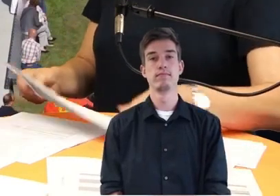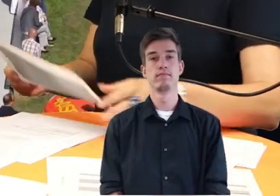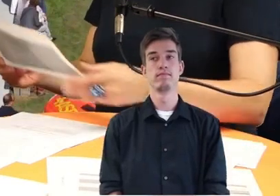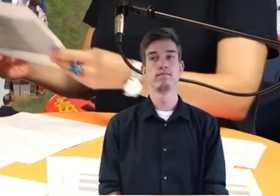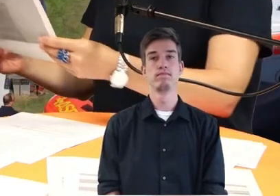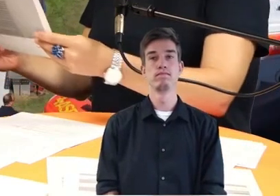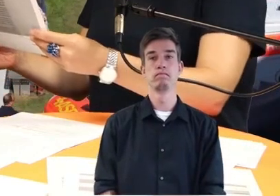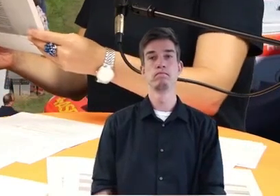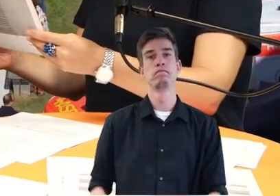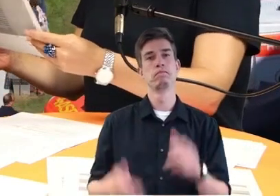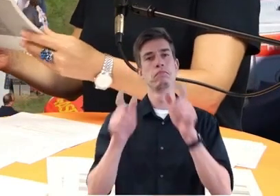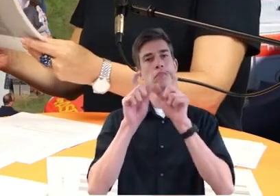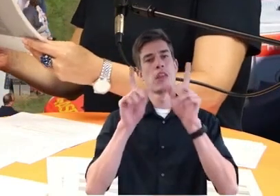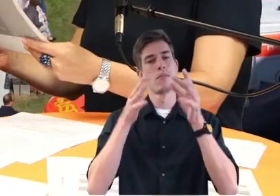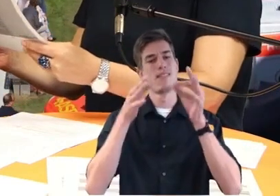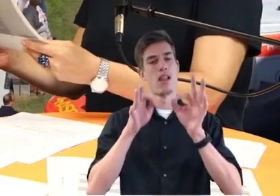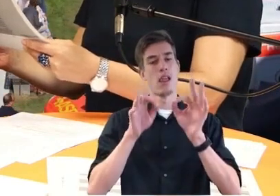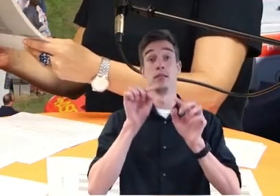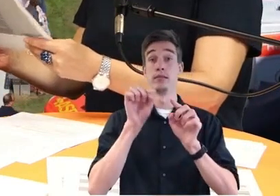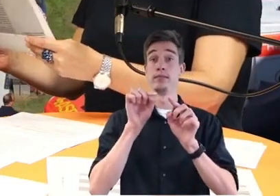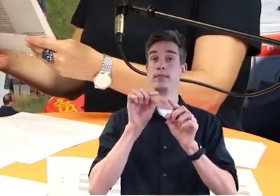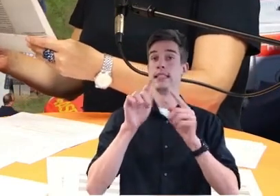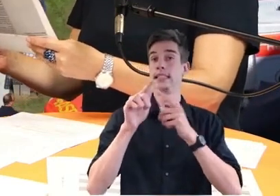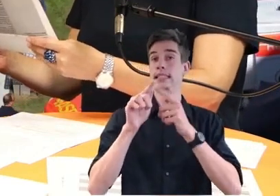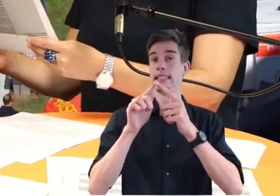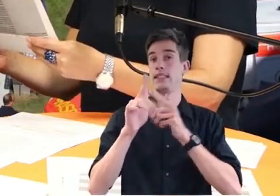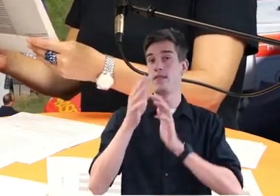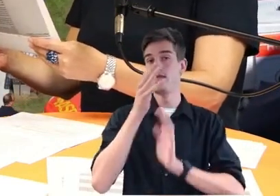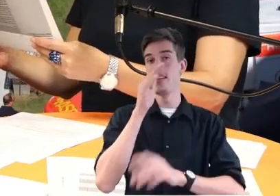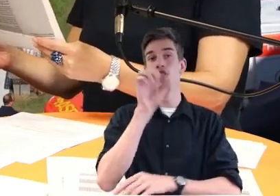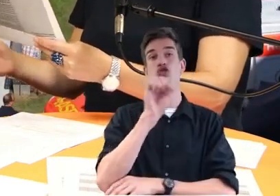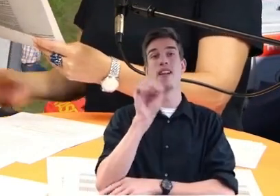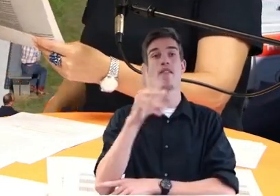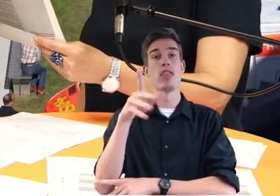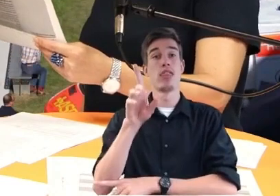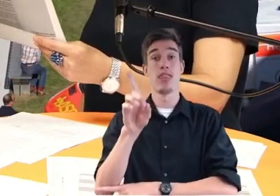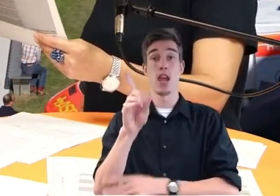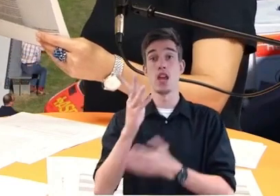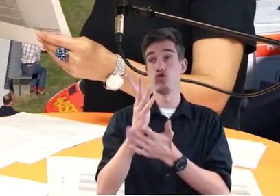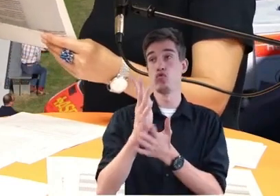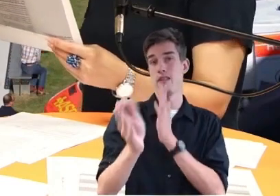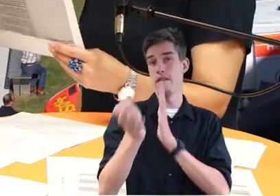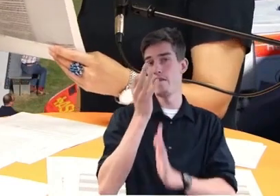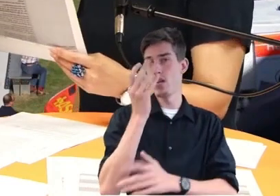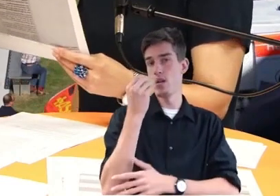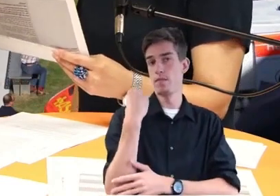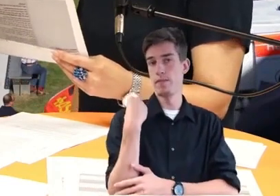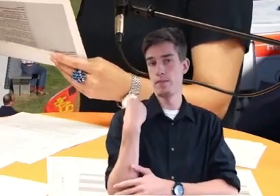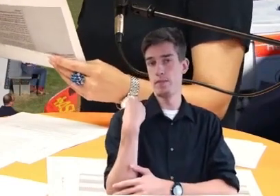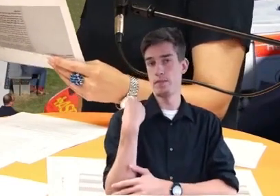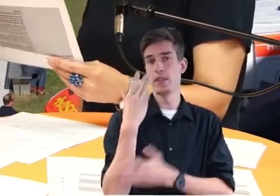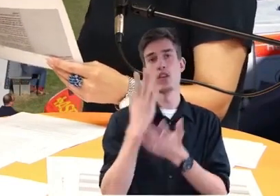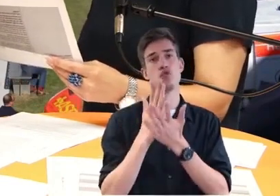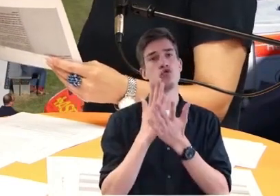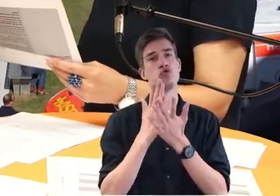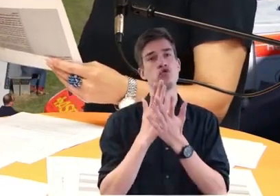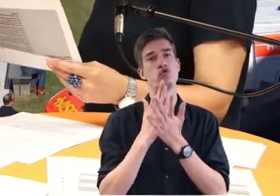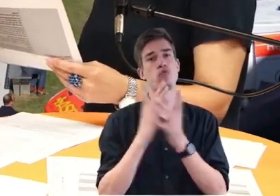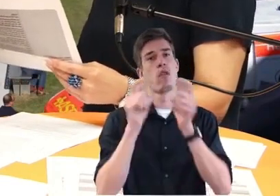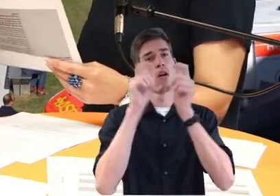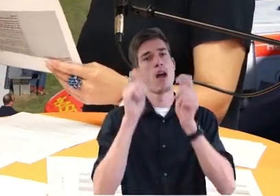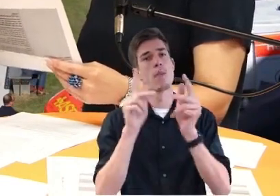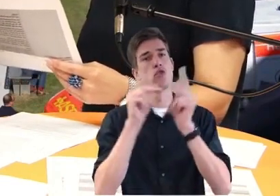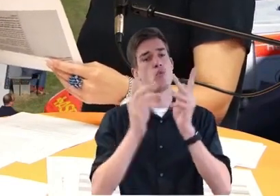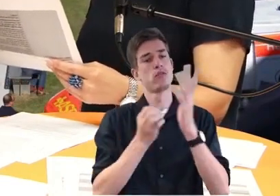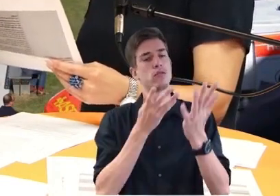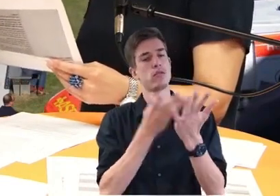Sirensignale haben wir schon. Ah, hier gibt es noch zwei Fragen von Stefan D. Das vorliegende Rahmenkonzept hierzu